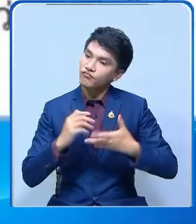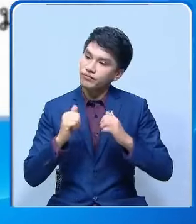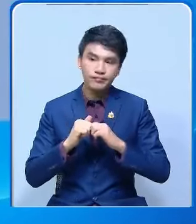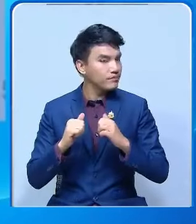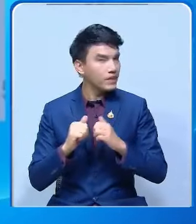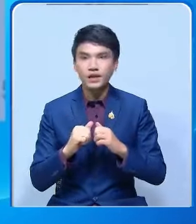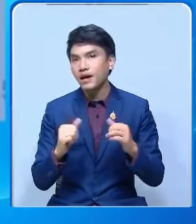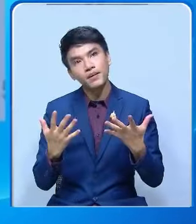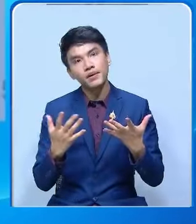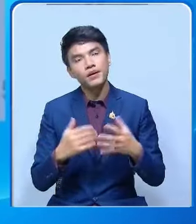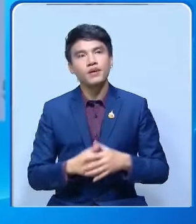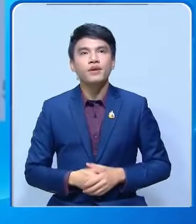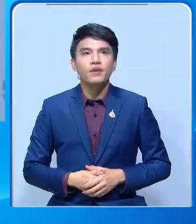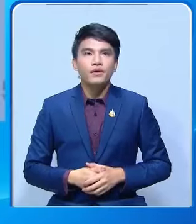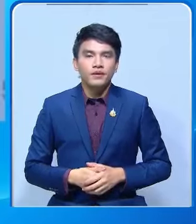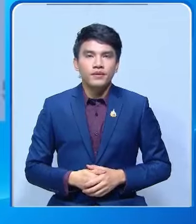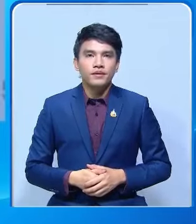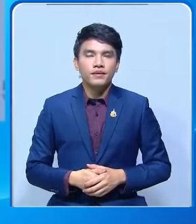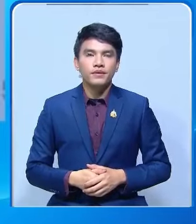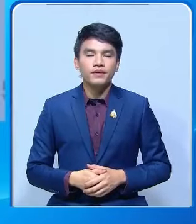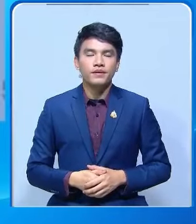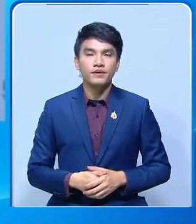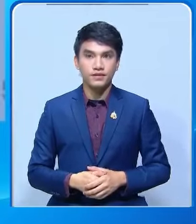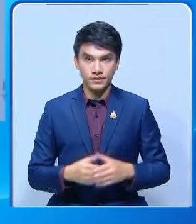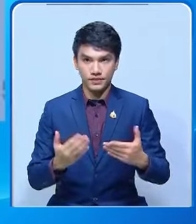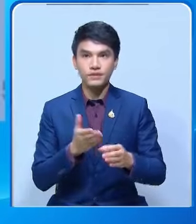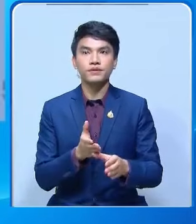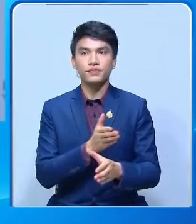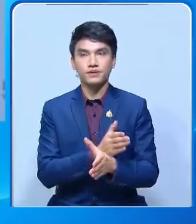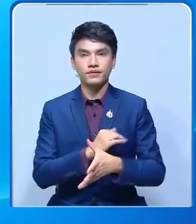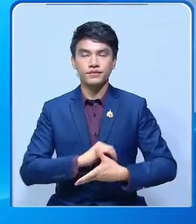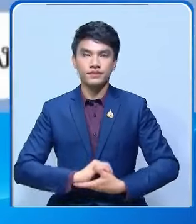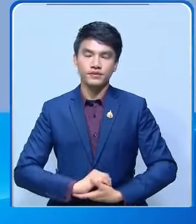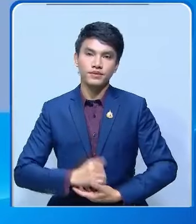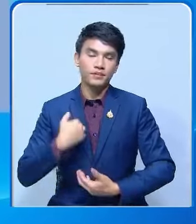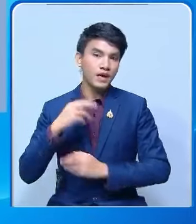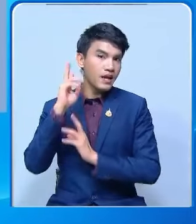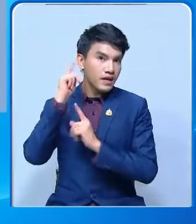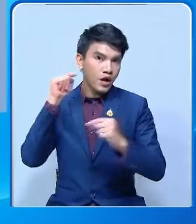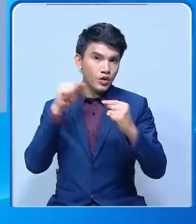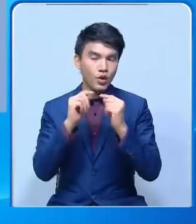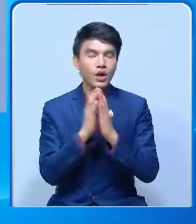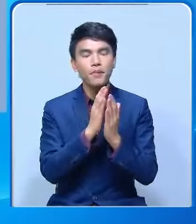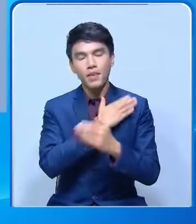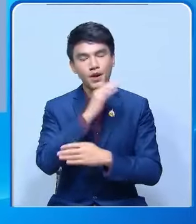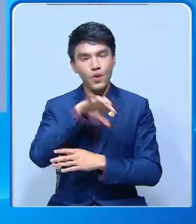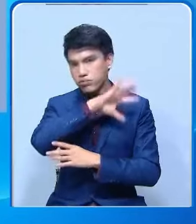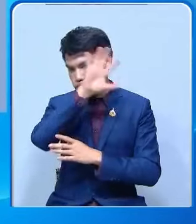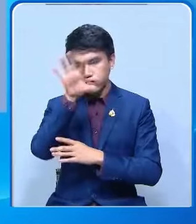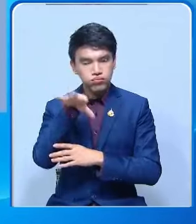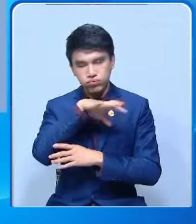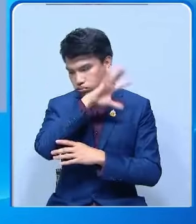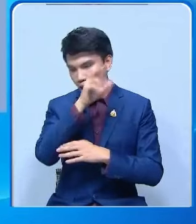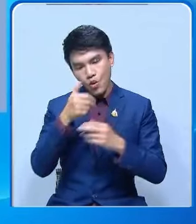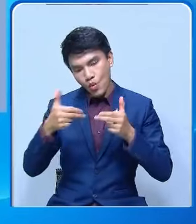ง ก็จะไม่รับแอดพวกแบบเนาะม ิ จฉาชีพอะไรอย่างนี้นะคะคือก่อนหน้านี้ที่เคยมีข่าวเรื่องของพระตกเป็นเหยื่อมิจฉาชีพหลอกให้